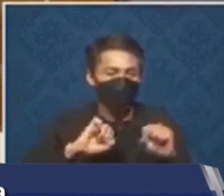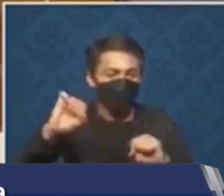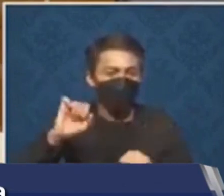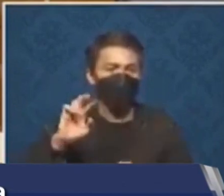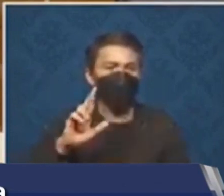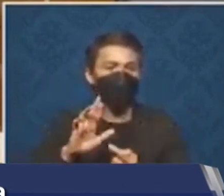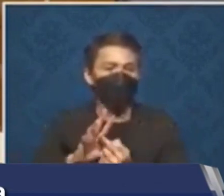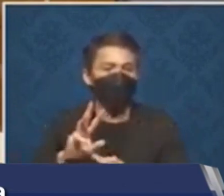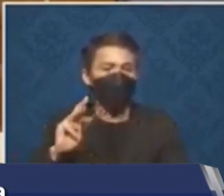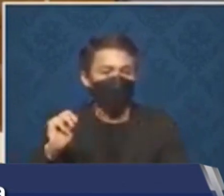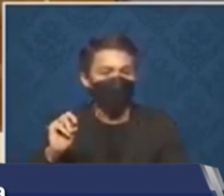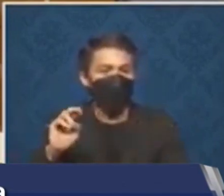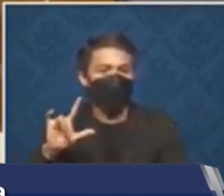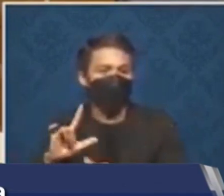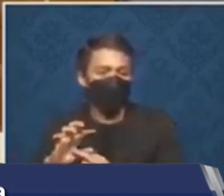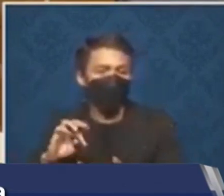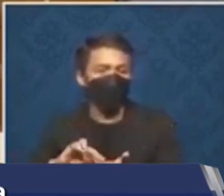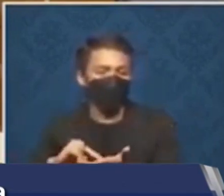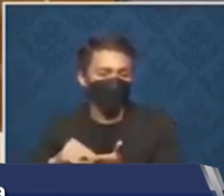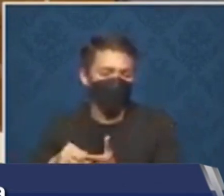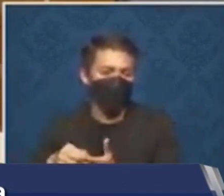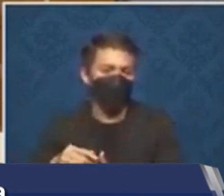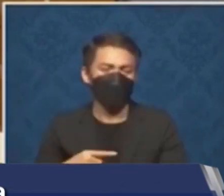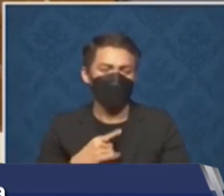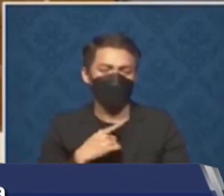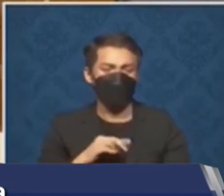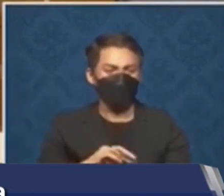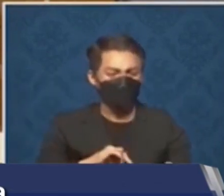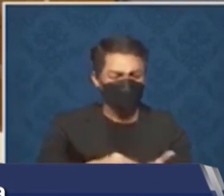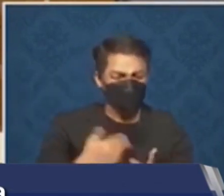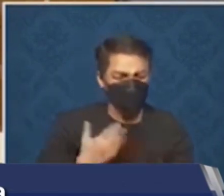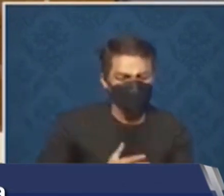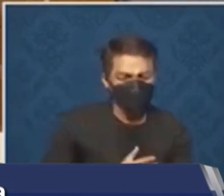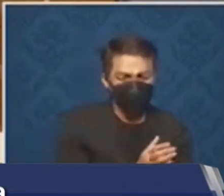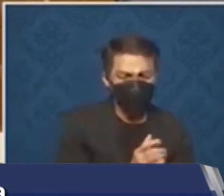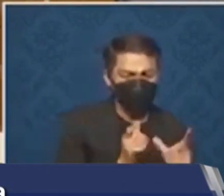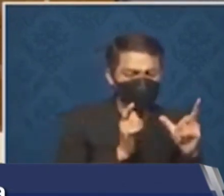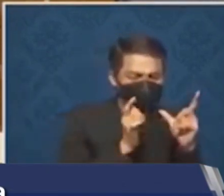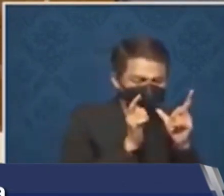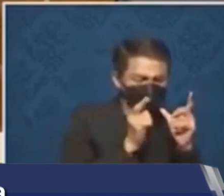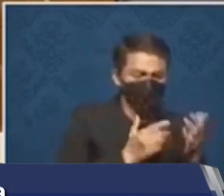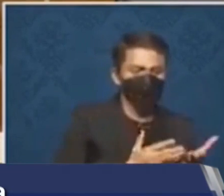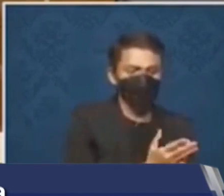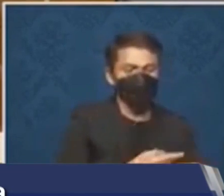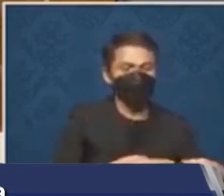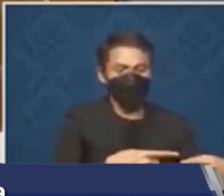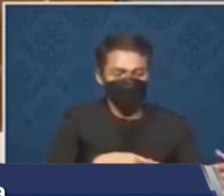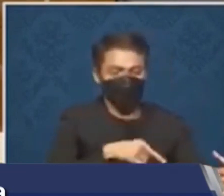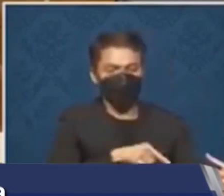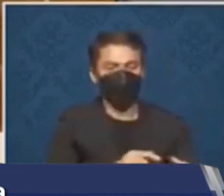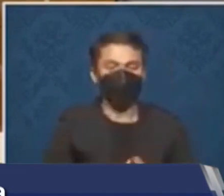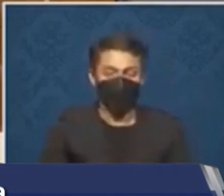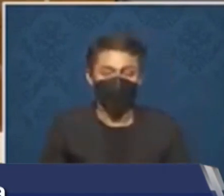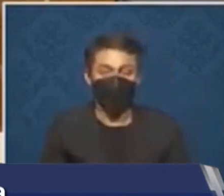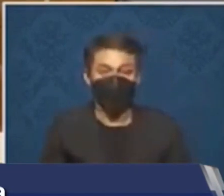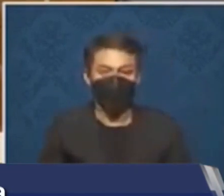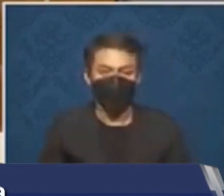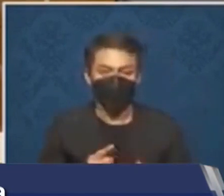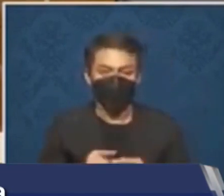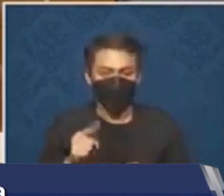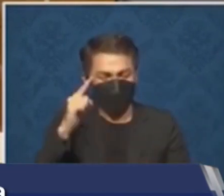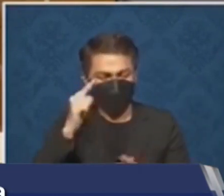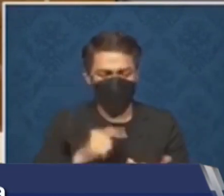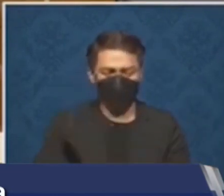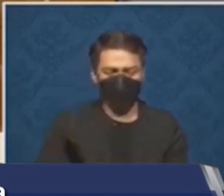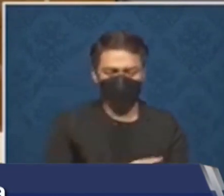นะเพราะฉะนั้นอีกฝ่ายนึงก็ต้องเล่นเป็นบททศกัณฐ์ใช่ไหมผมคิดว่าประเทศชาติคงไม่ใช่